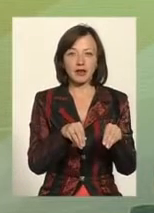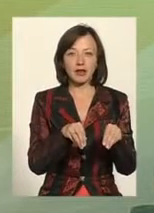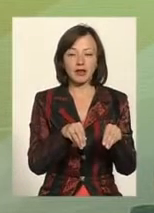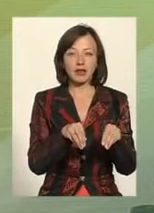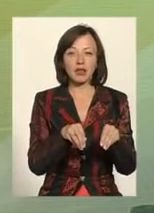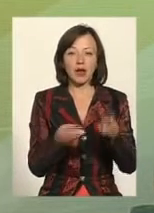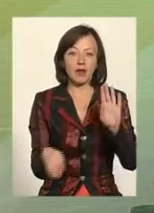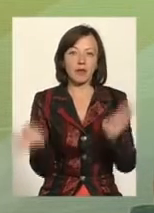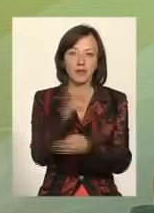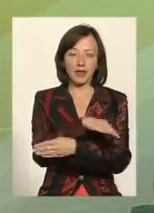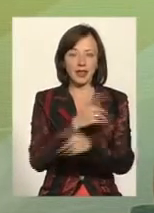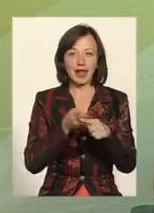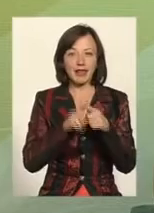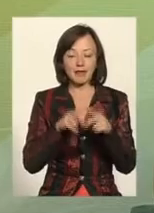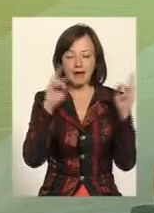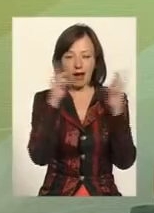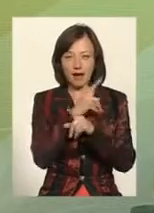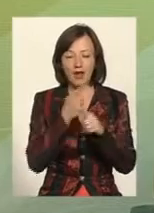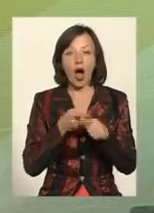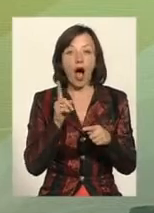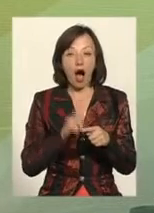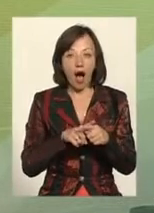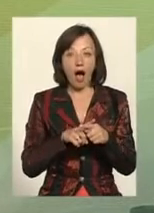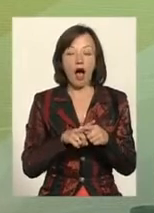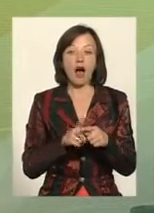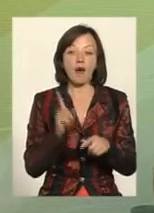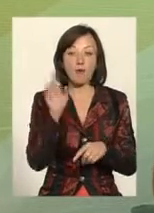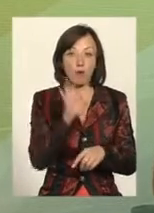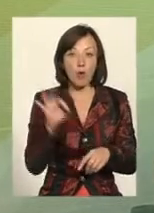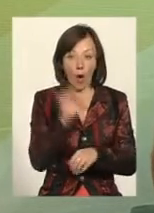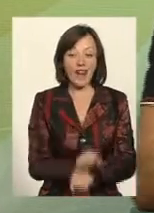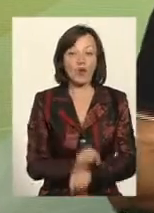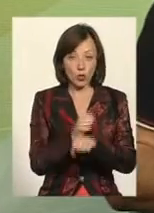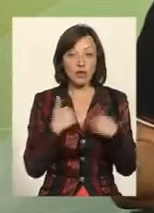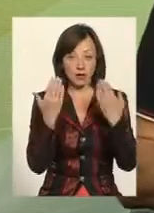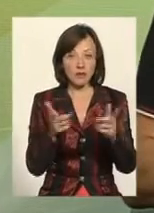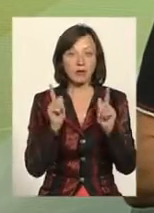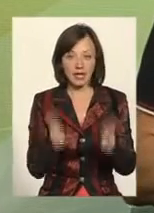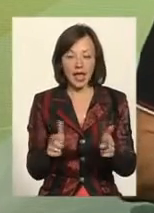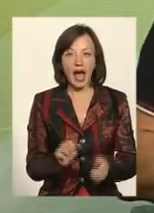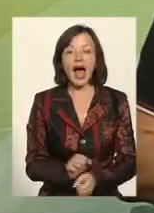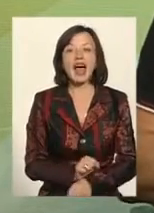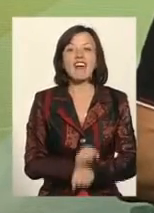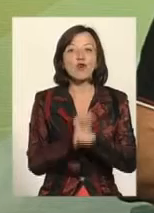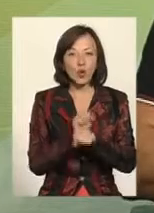Верніше так, з ніг на хвору голову, бо це не проходить. А на рахунок революції, так я з вами гіден, революції, вони в принципі не